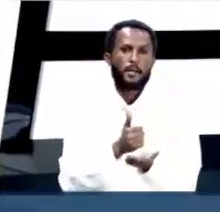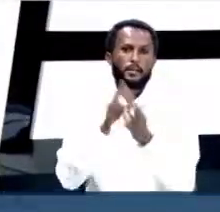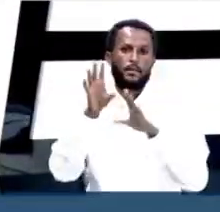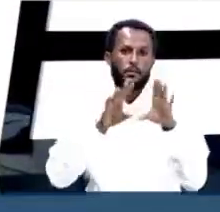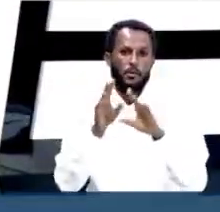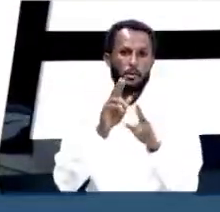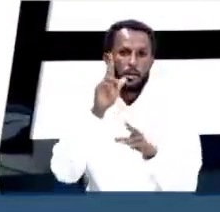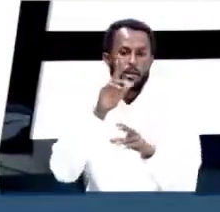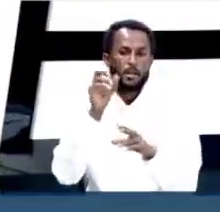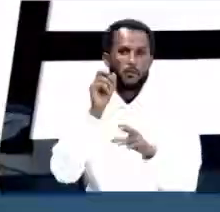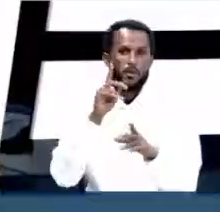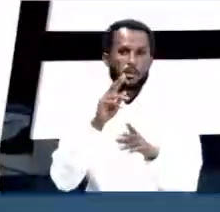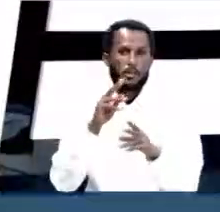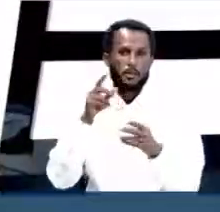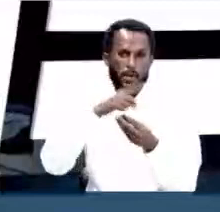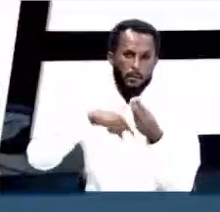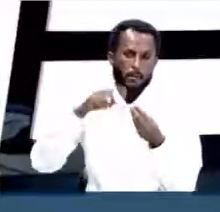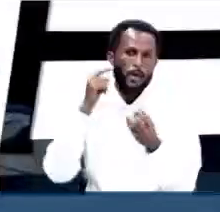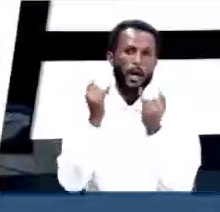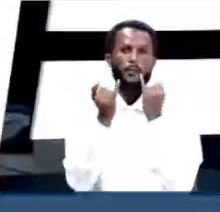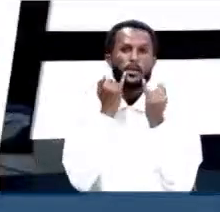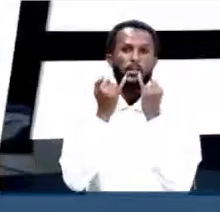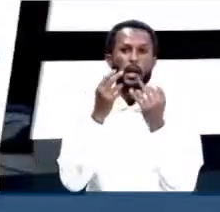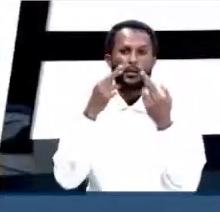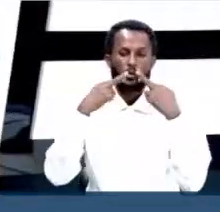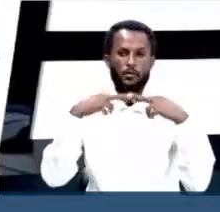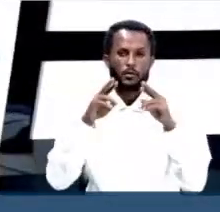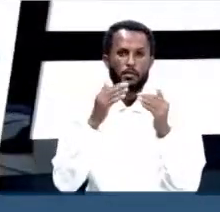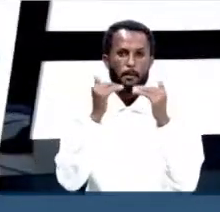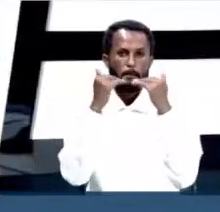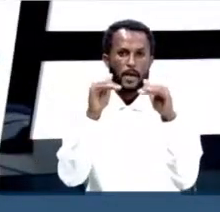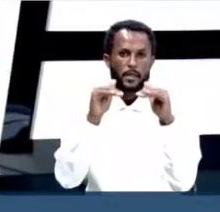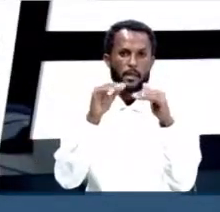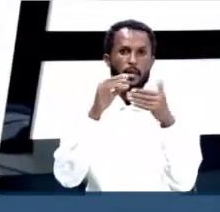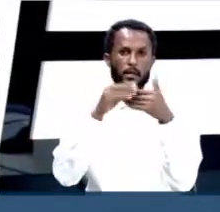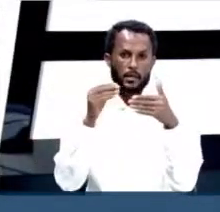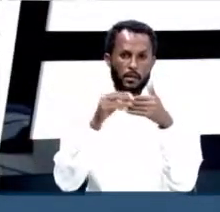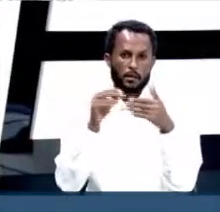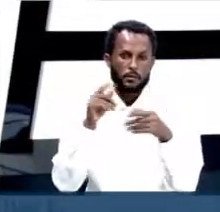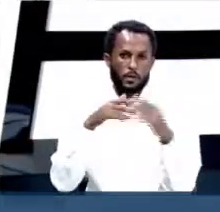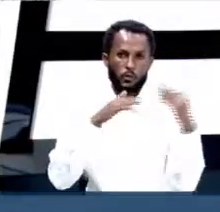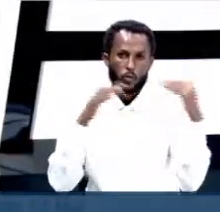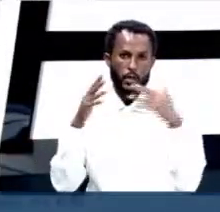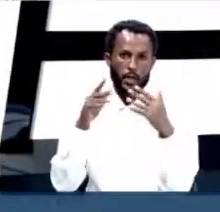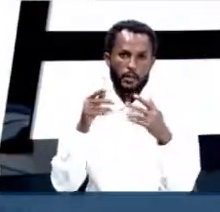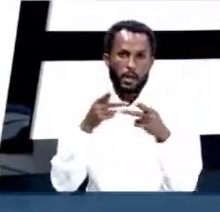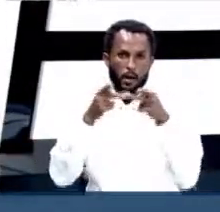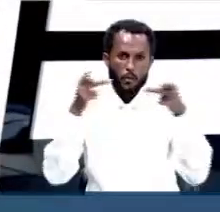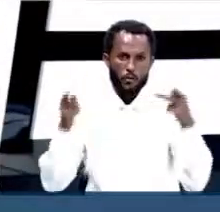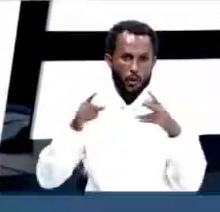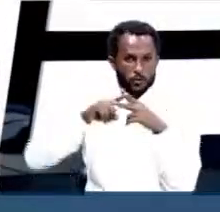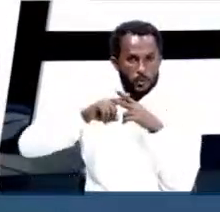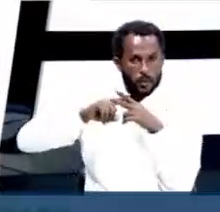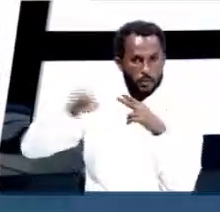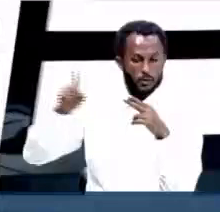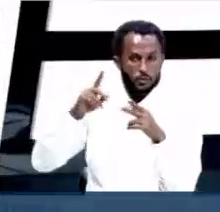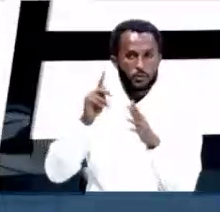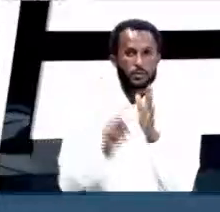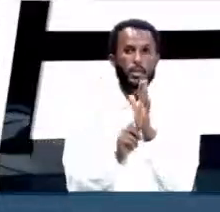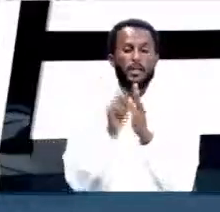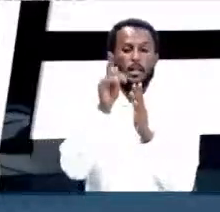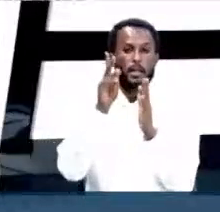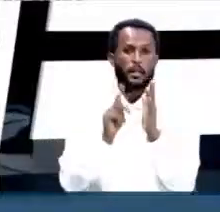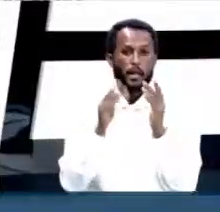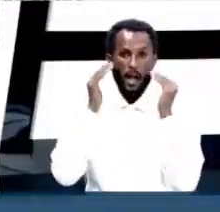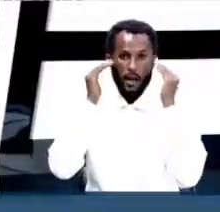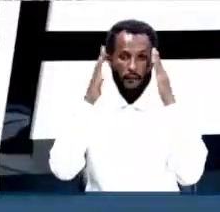ሪሊፍ ዌብ ዝተባህለ መርበብ ሓበሬታ ፀብፂቡ እዚ መጠን ገንዘባዊ ሓገዝ ብሰንኪ ኩናት ካብ መረበቶም ንዝተመዛበሉ ዜጋታት ትግራይ